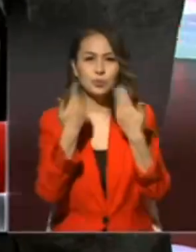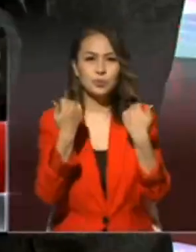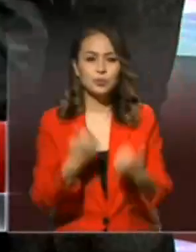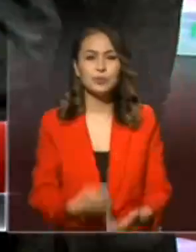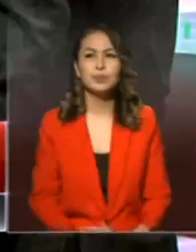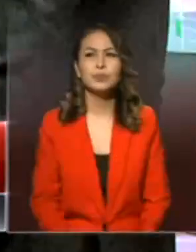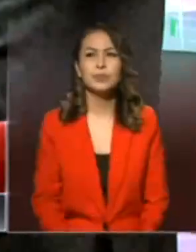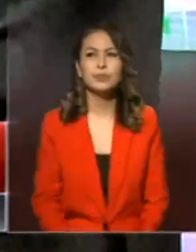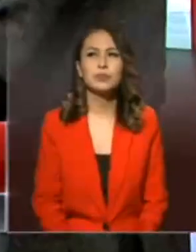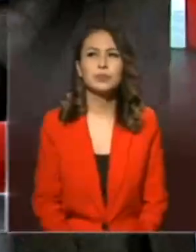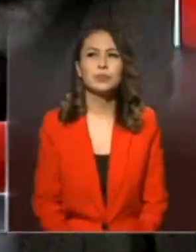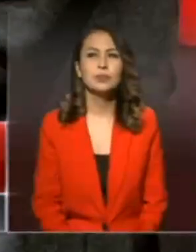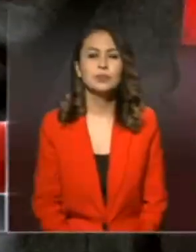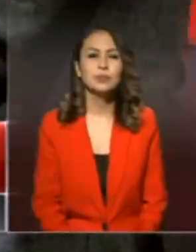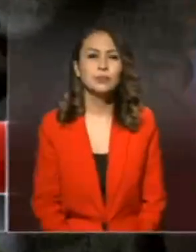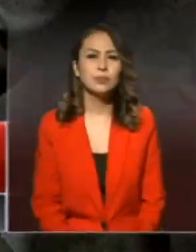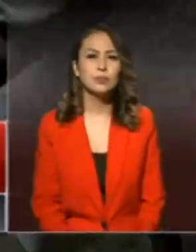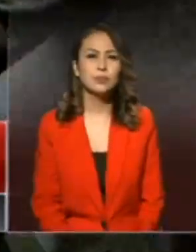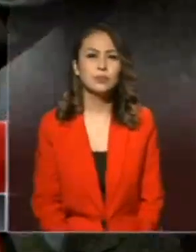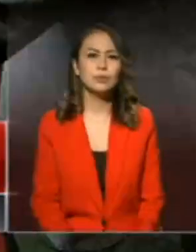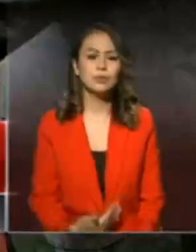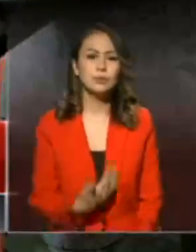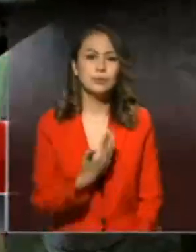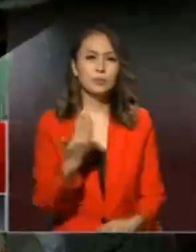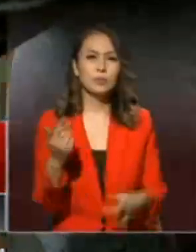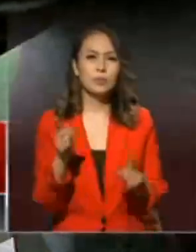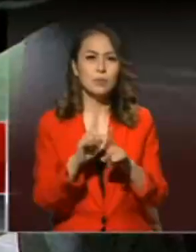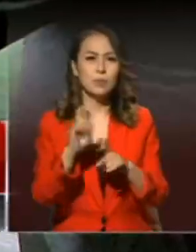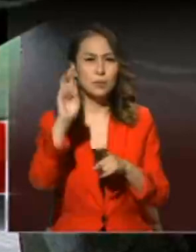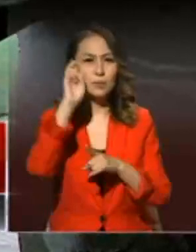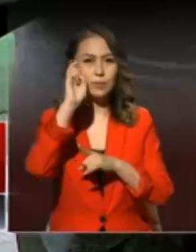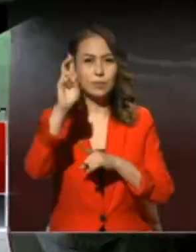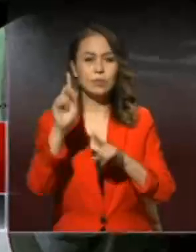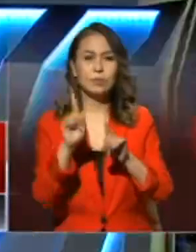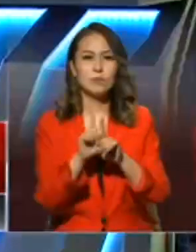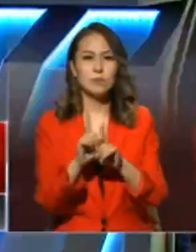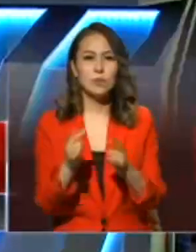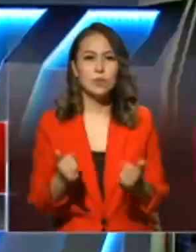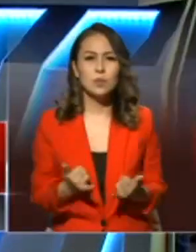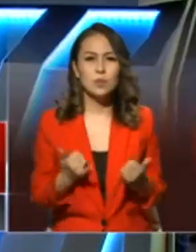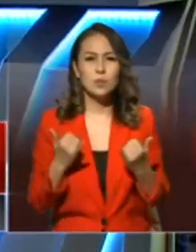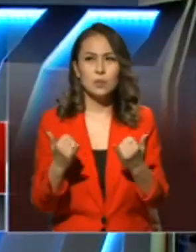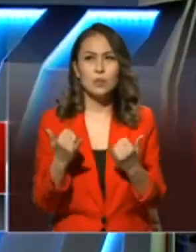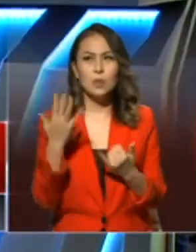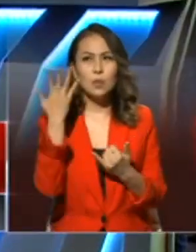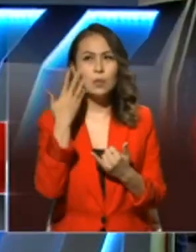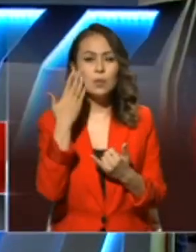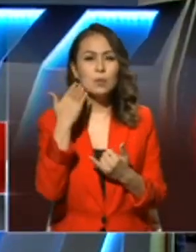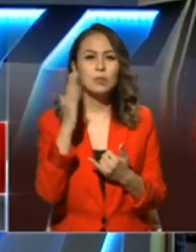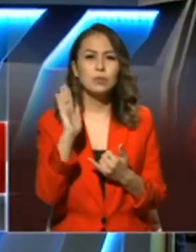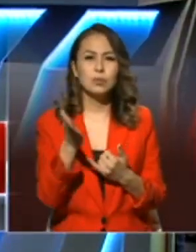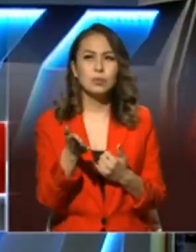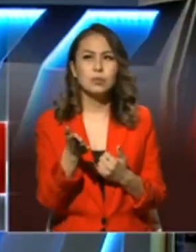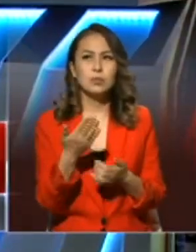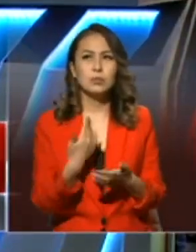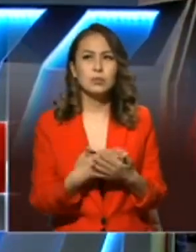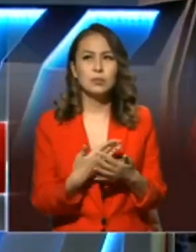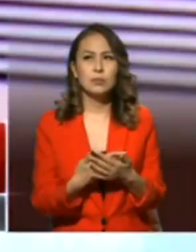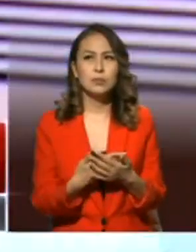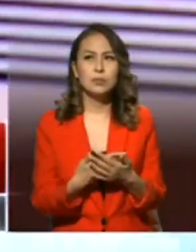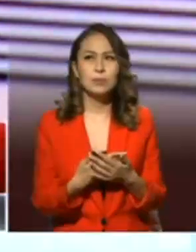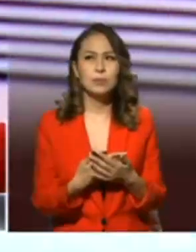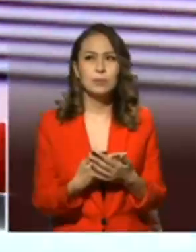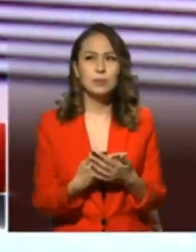донор жаңағыдай. Оларға да үкіметтен сосын не болады? Әлеуметтік жеңілдіктер болады.